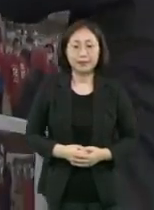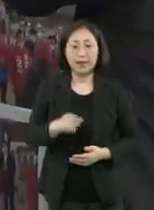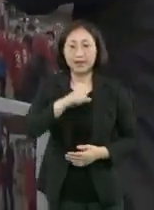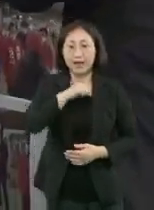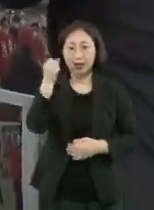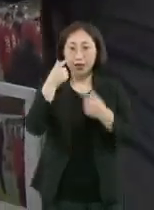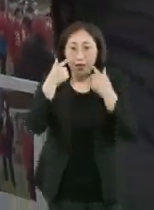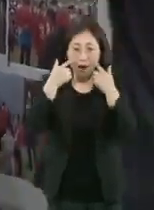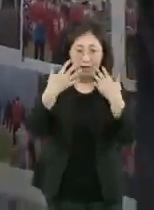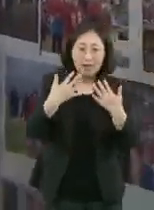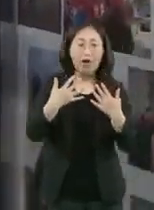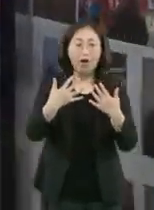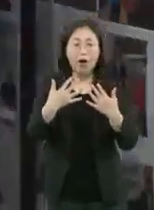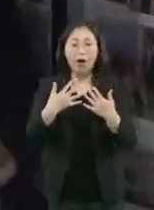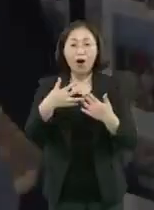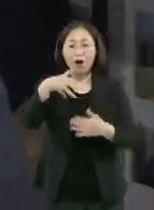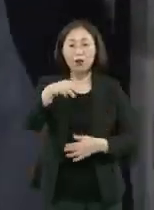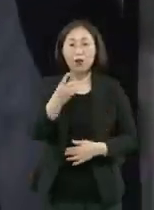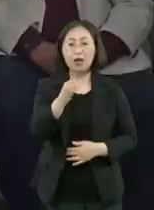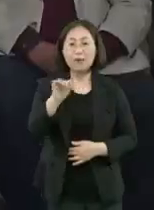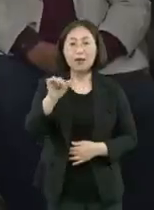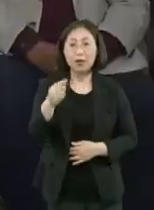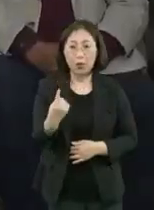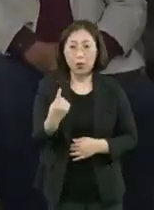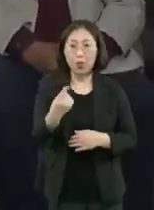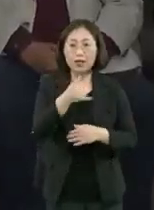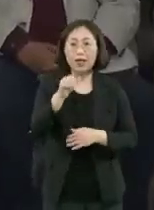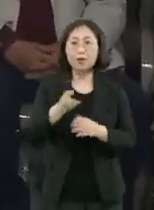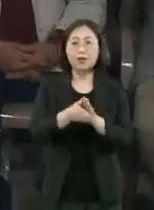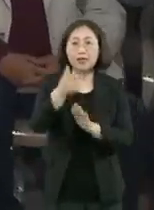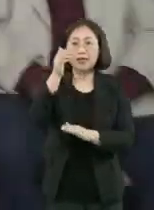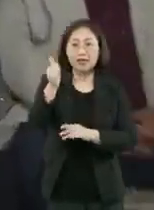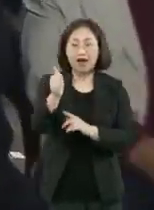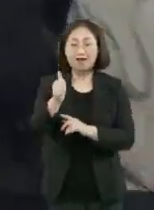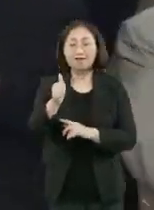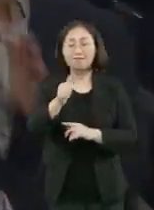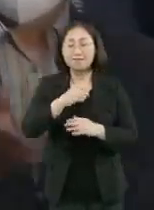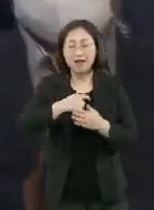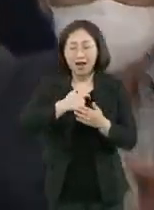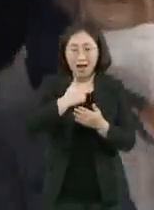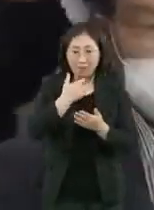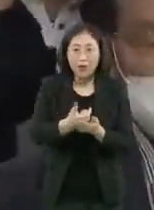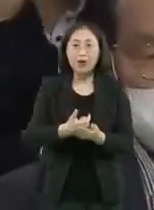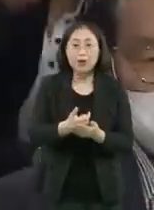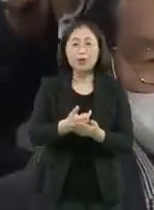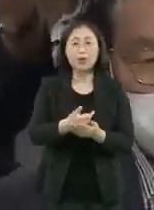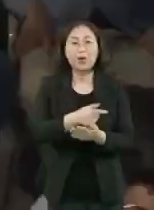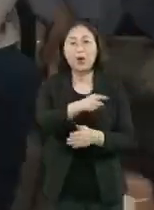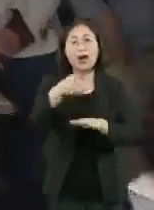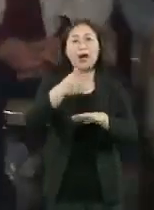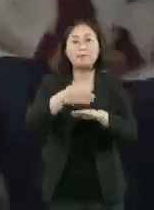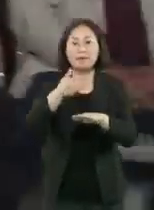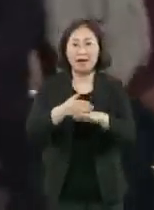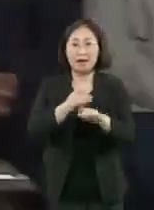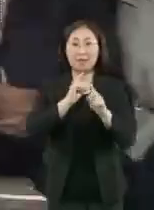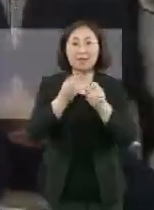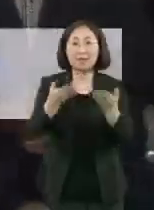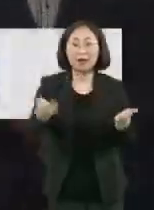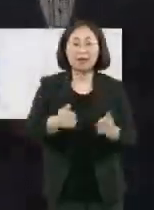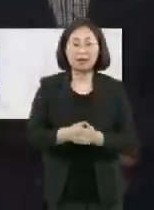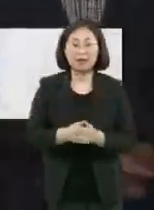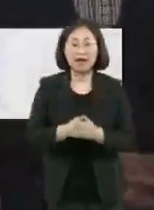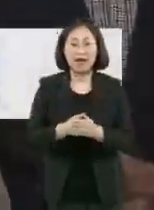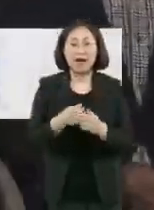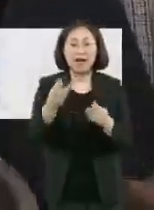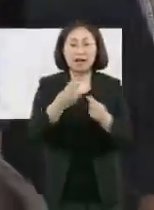당선이 확정되자 최민호 세종시장 당선인이 감격 어린 목소리로 시민들에게 감사의 뜻을 전합니다. 3선